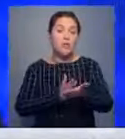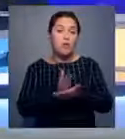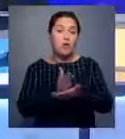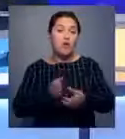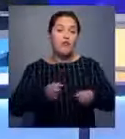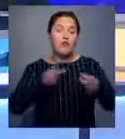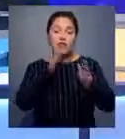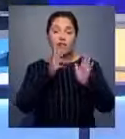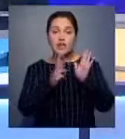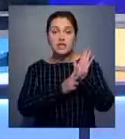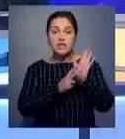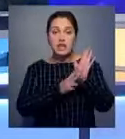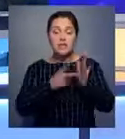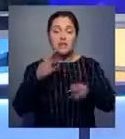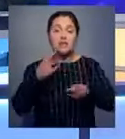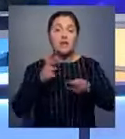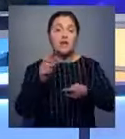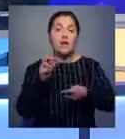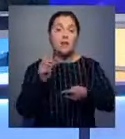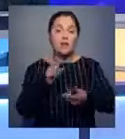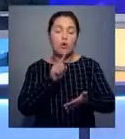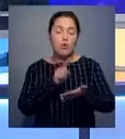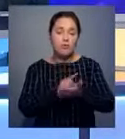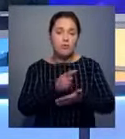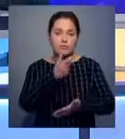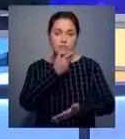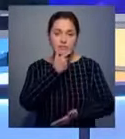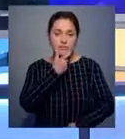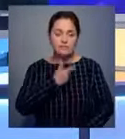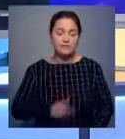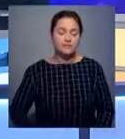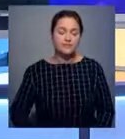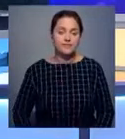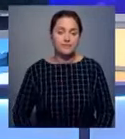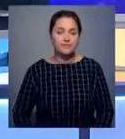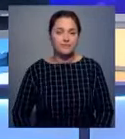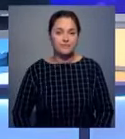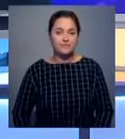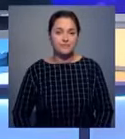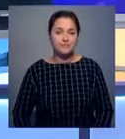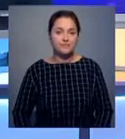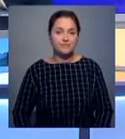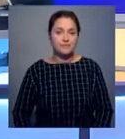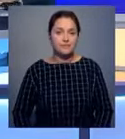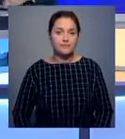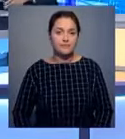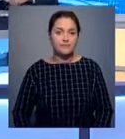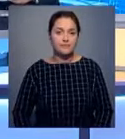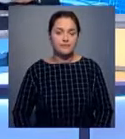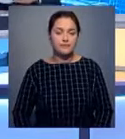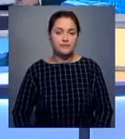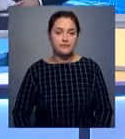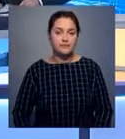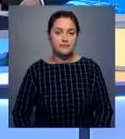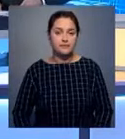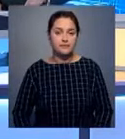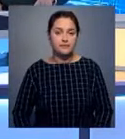19:00, телеканал «Хабар». Включайте и вы, Сергей. Спасибо, Асхат, обязательно. Вот, из